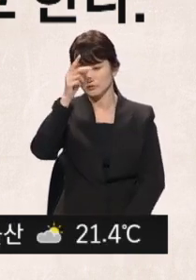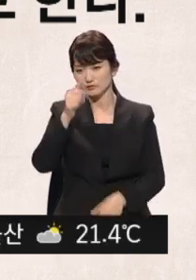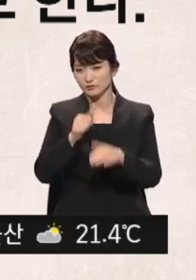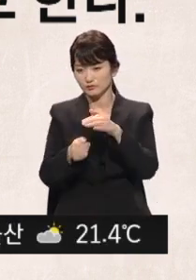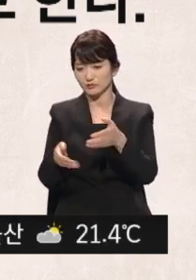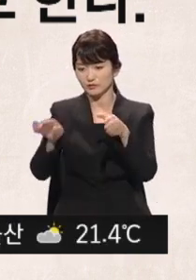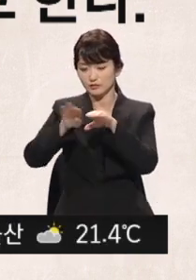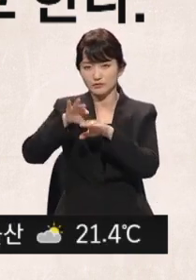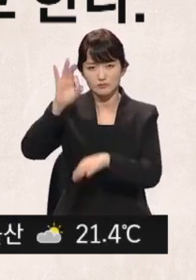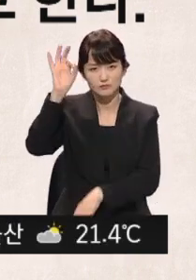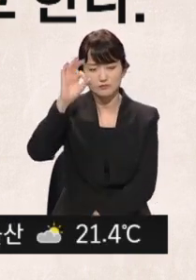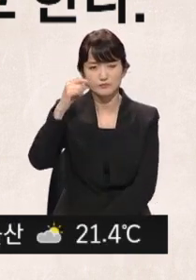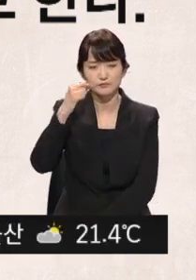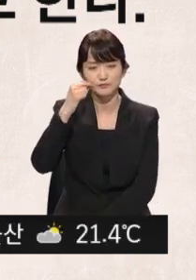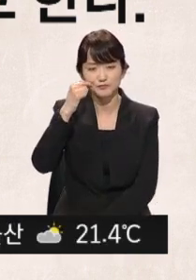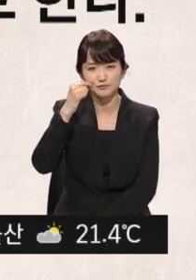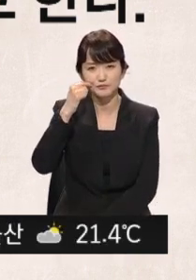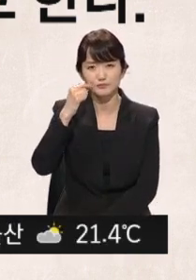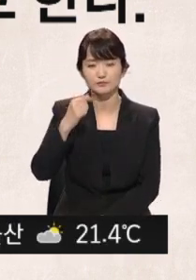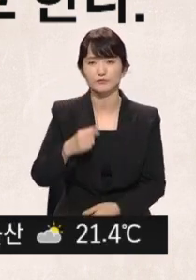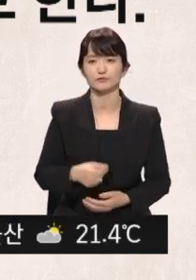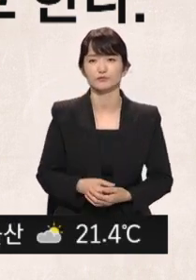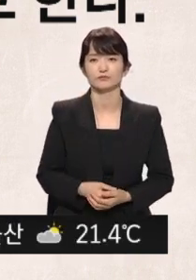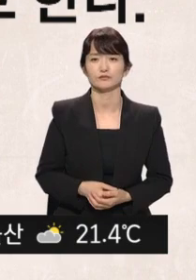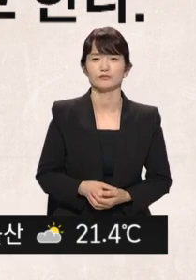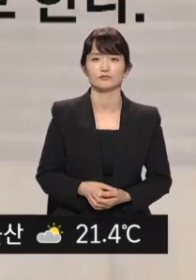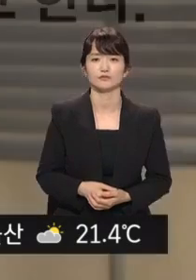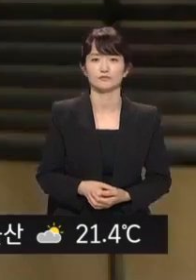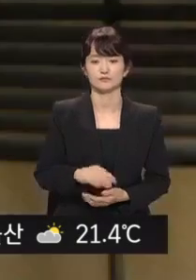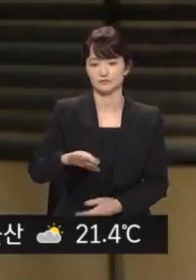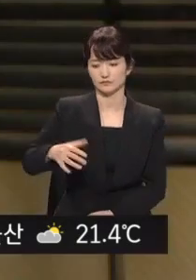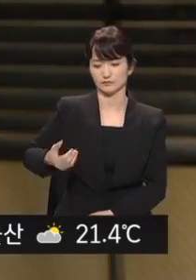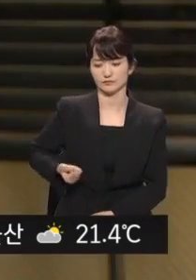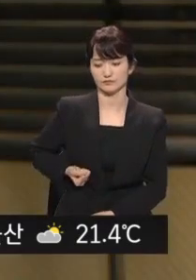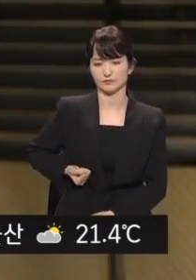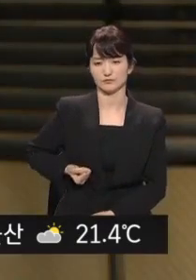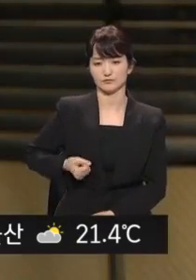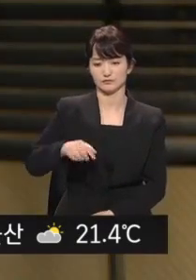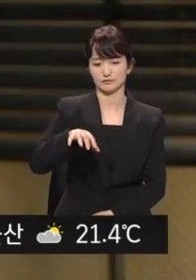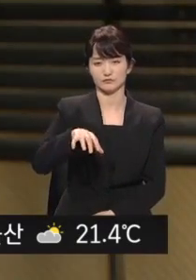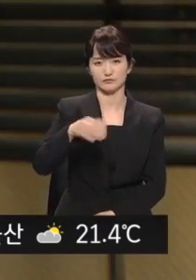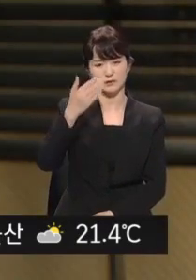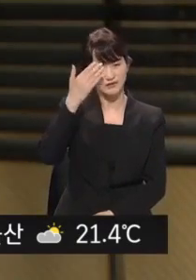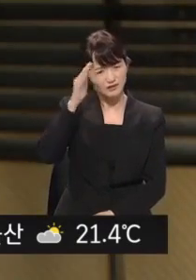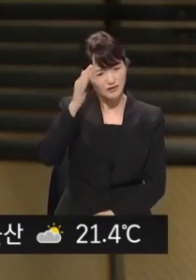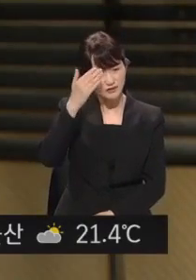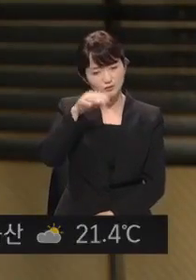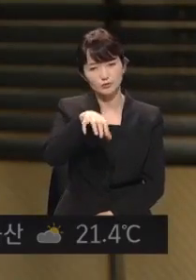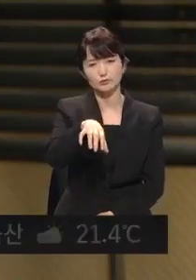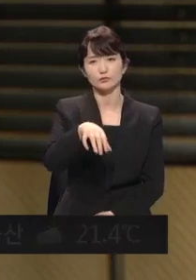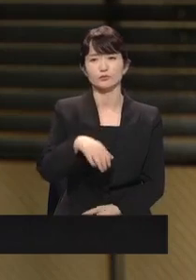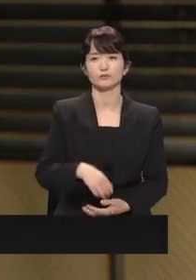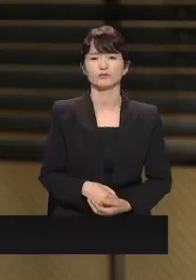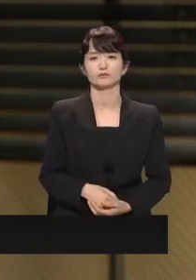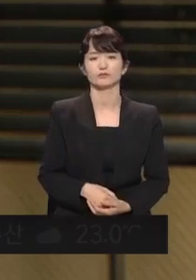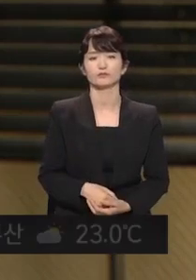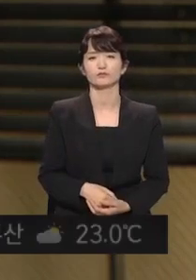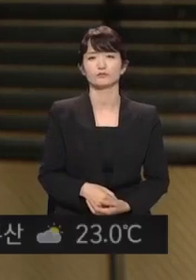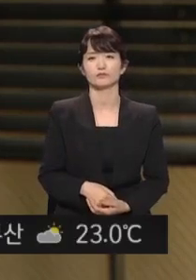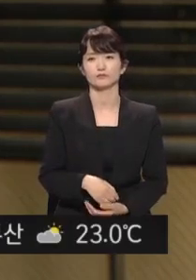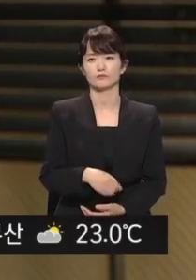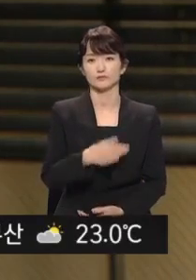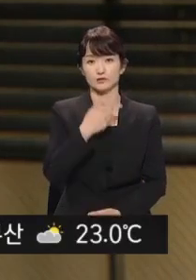더군다나 캄보디아처럼 이렇게 뭐 정말 낯선 곳이잖아요 어디 쉽게 뭐 뭐 영어를 잘하니까 그 친구 어디 충주 집 갔겠지 뭐